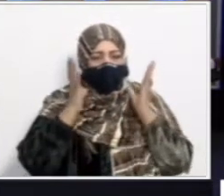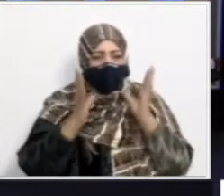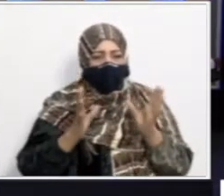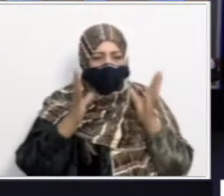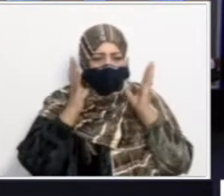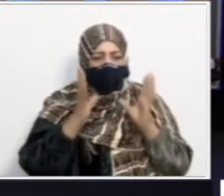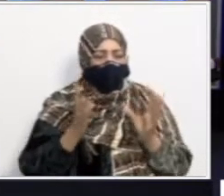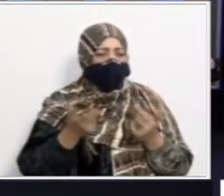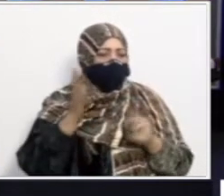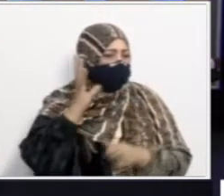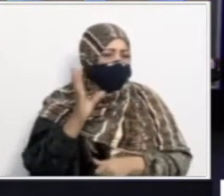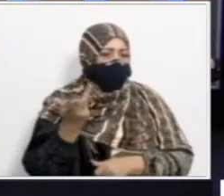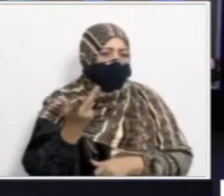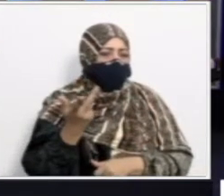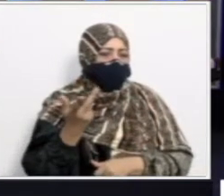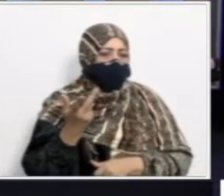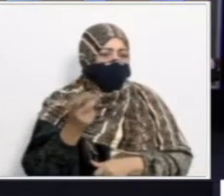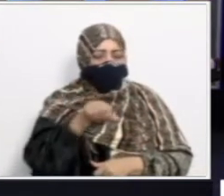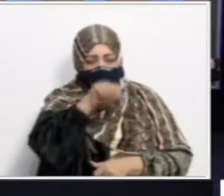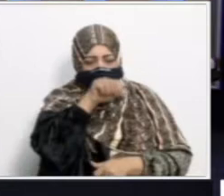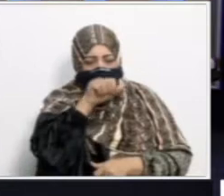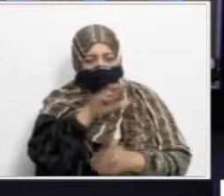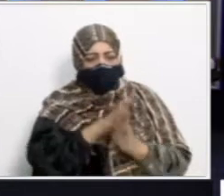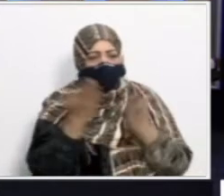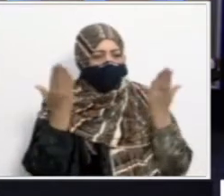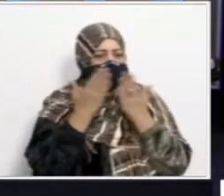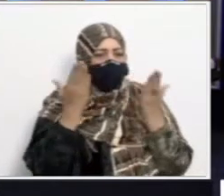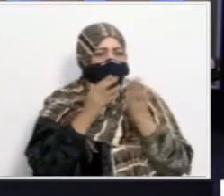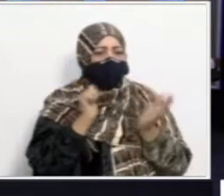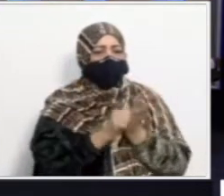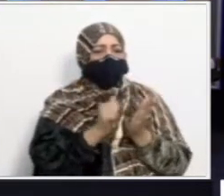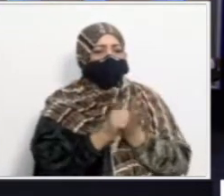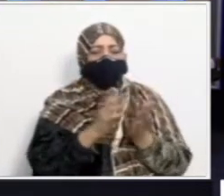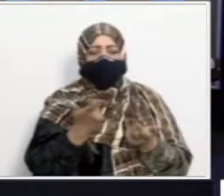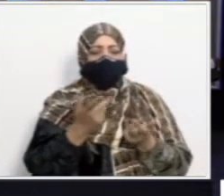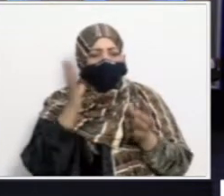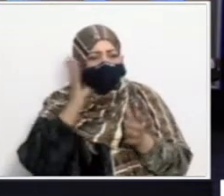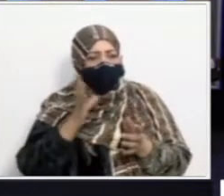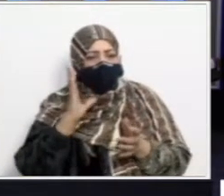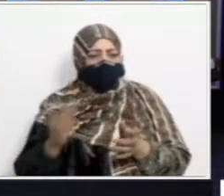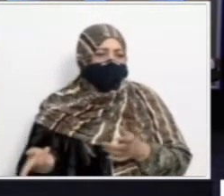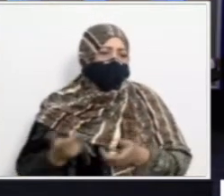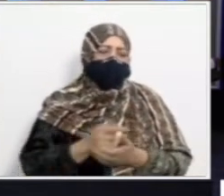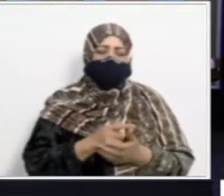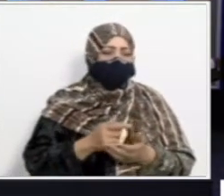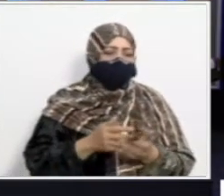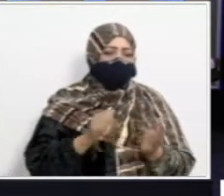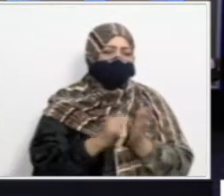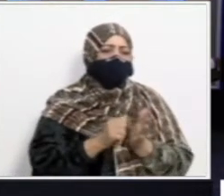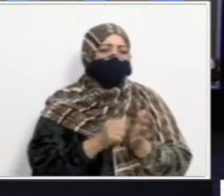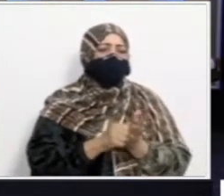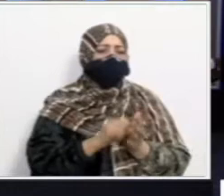قراية القرآن في الصلاة تقصد، يعني الركعة الأولى والثانية؟ لا في الصلاة لا. قرايتهم هيك مطلقا هيك.